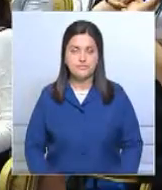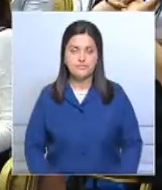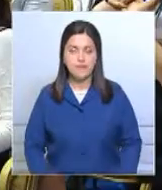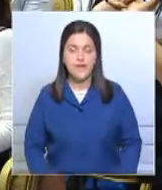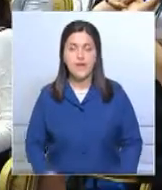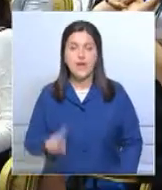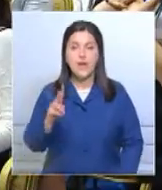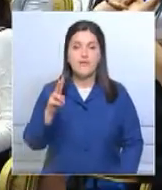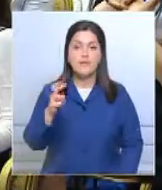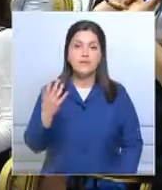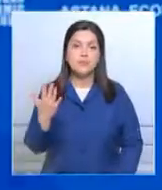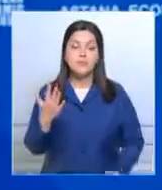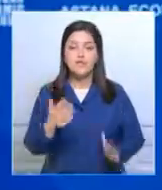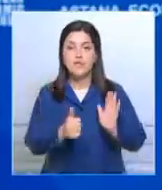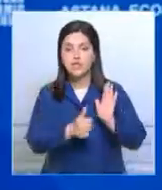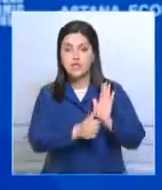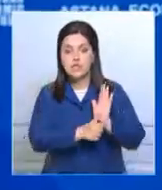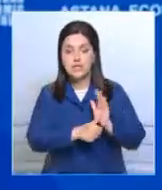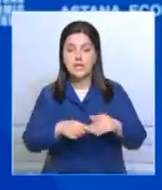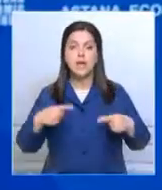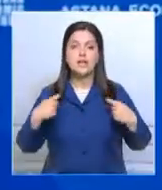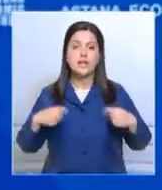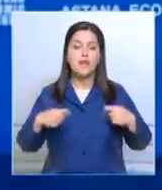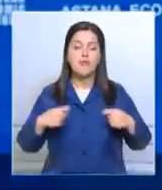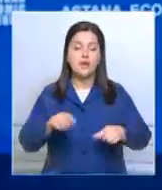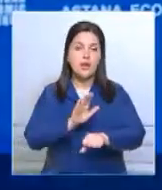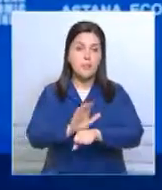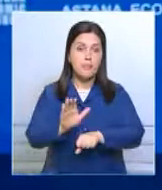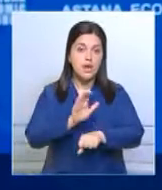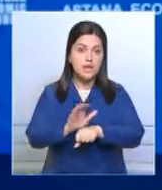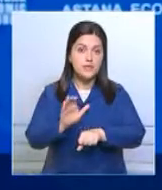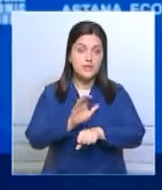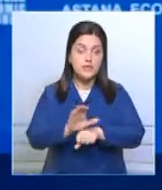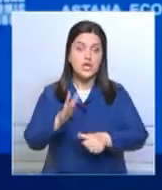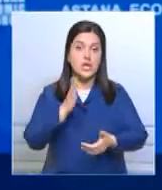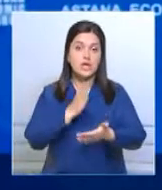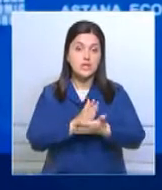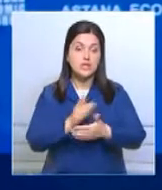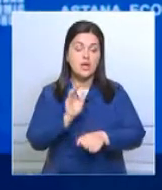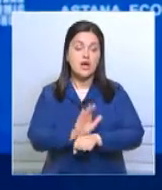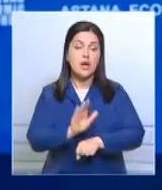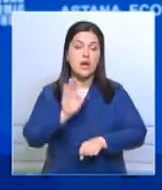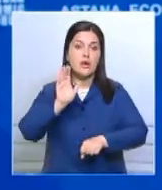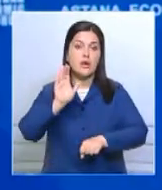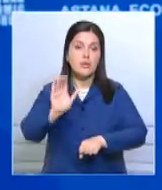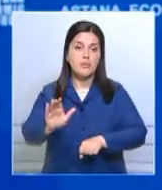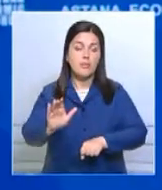256 товаропроизводителей сегодня поставляет свою продукцию в